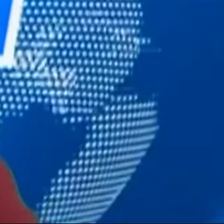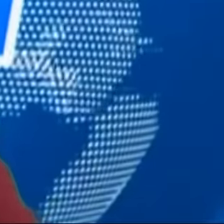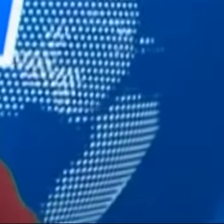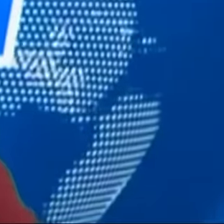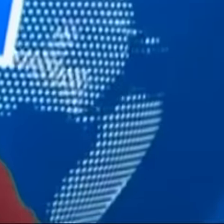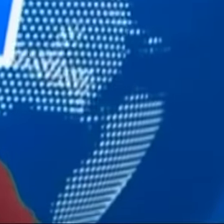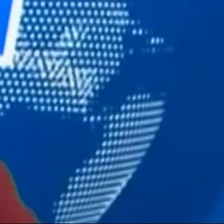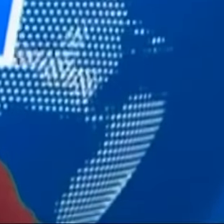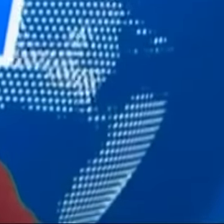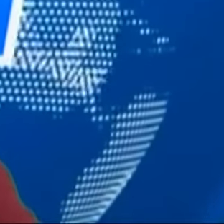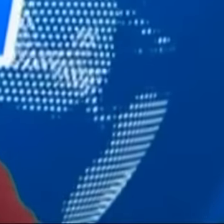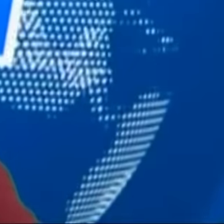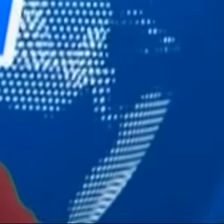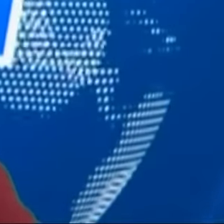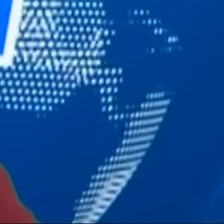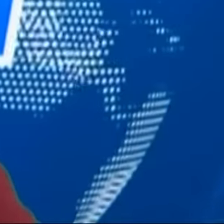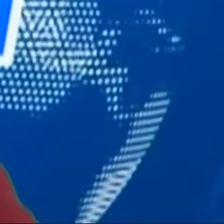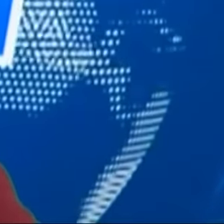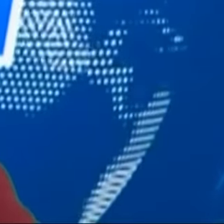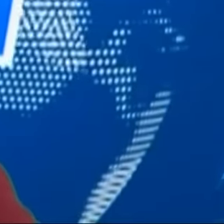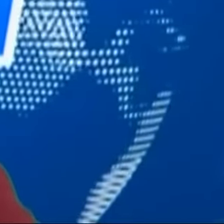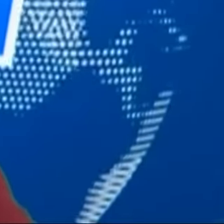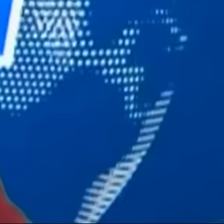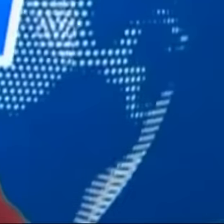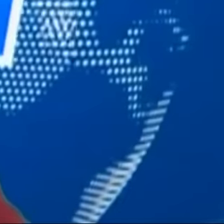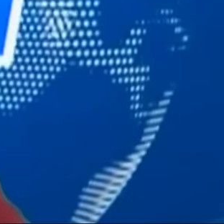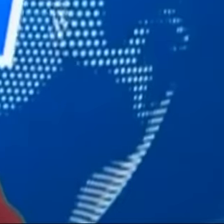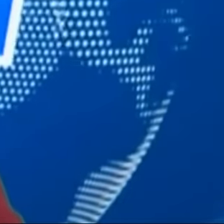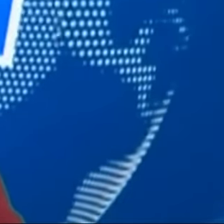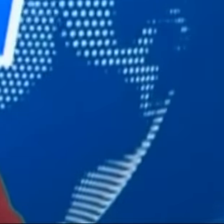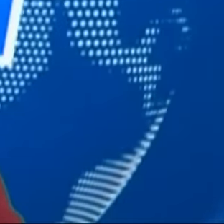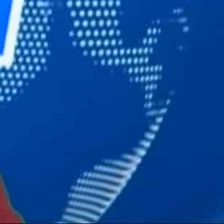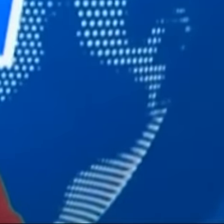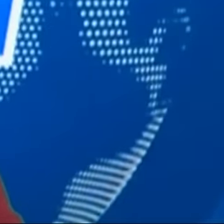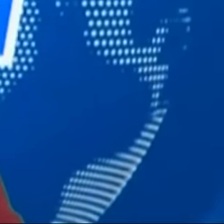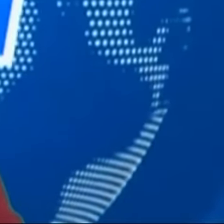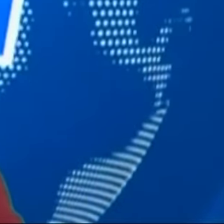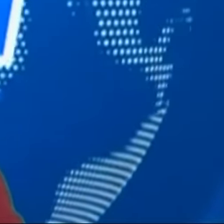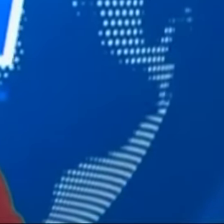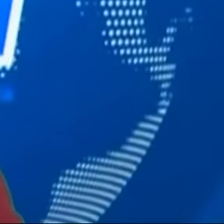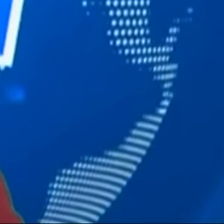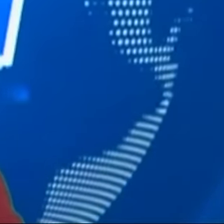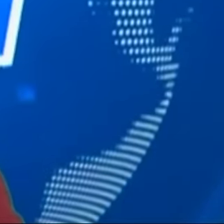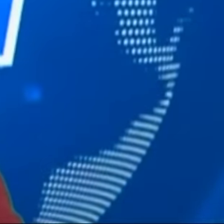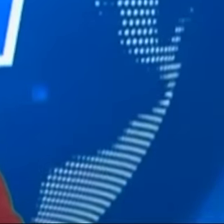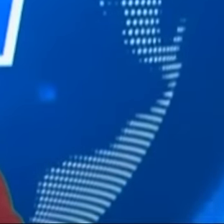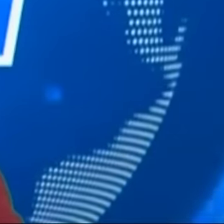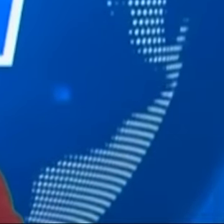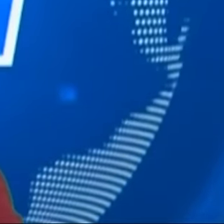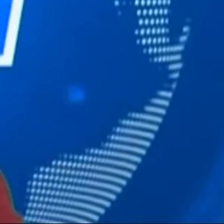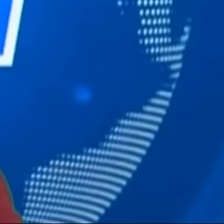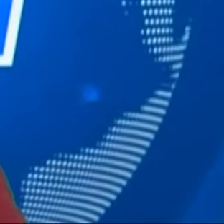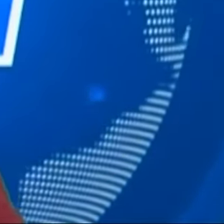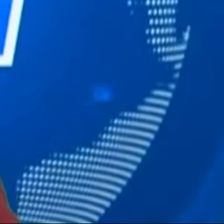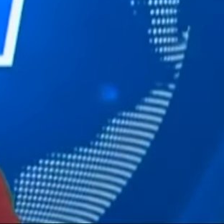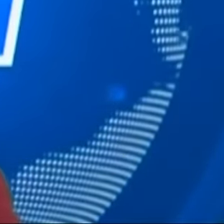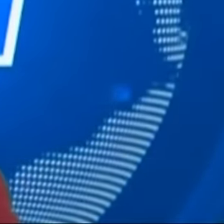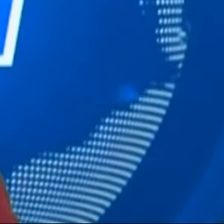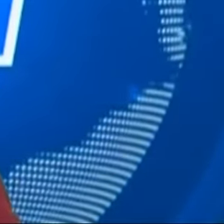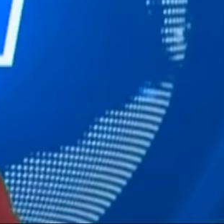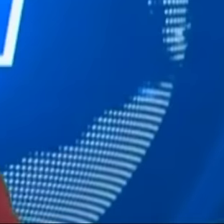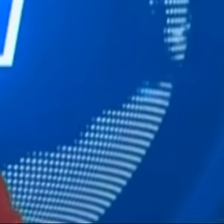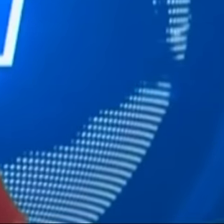Bonsoir à toutes et à tous à la une de ce journal. La semaine africaine de la vaccination, les statistiques sont éloquentes. Entre 2000